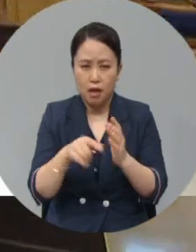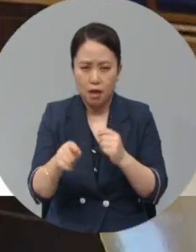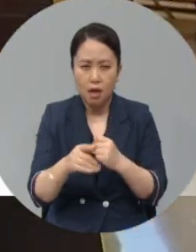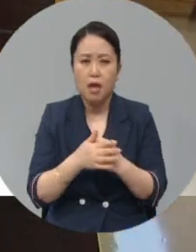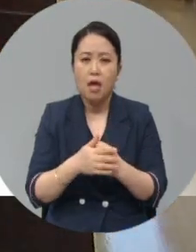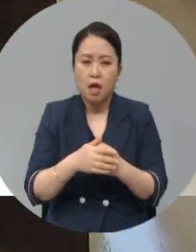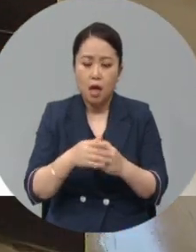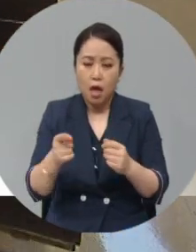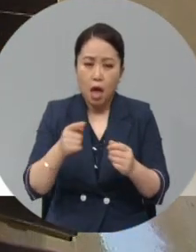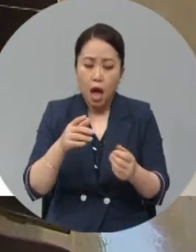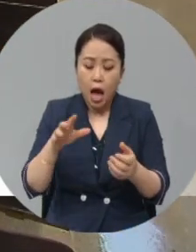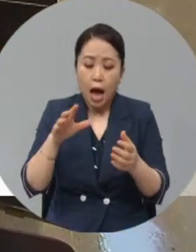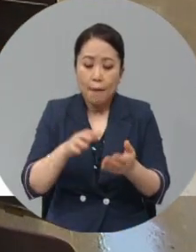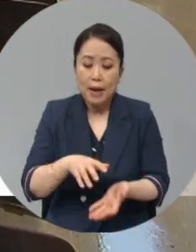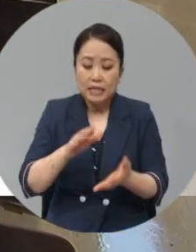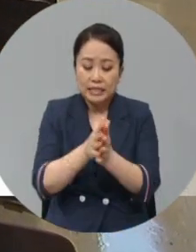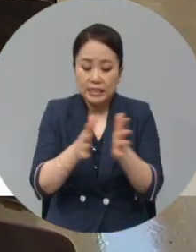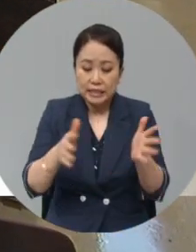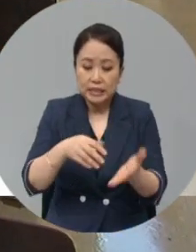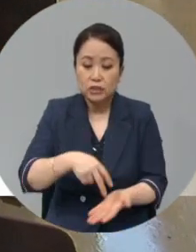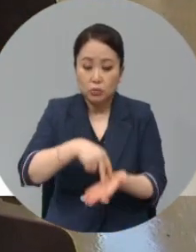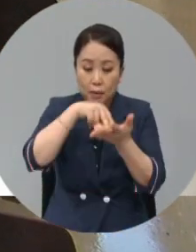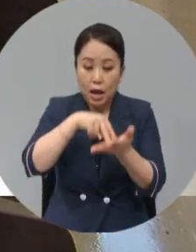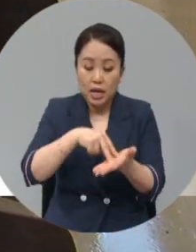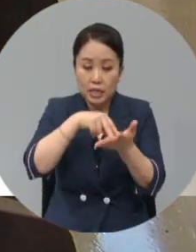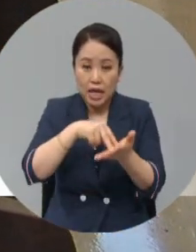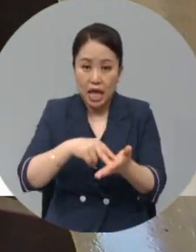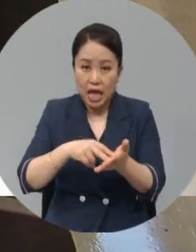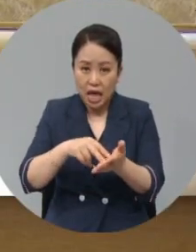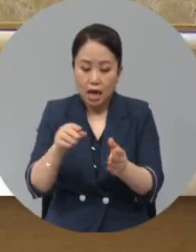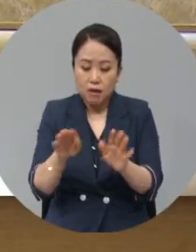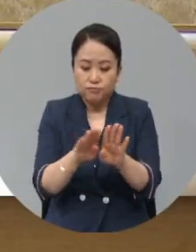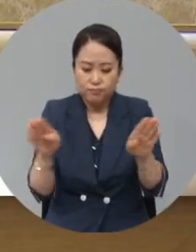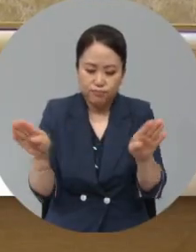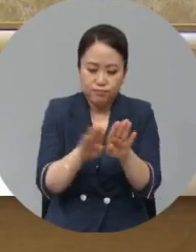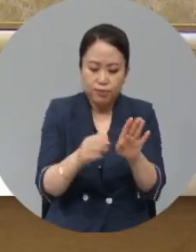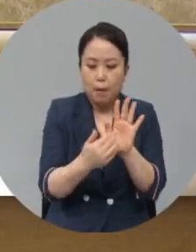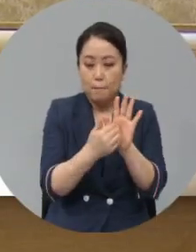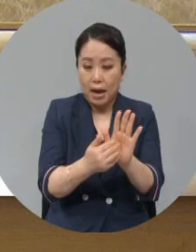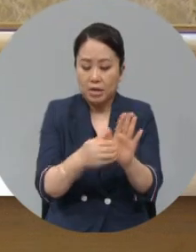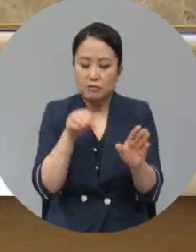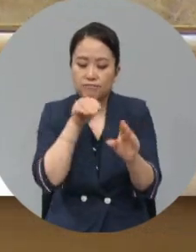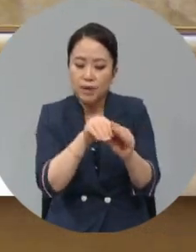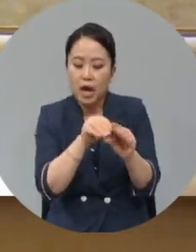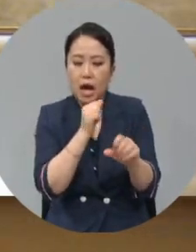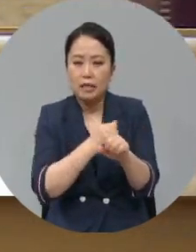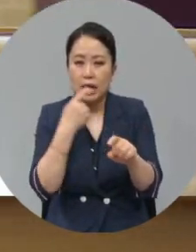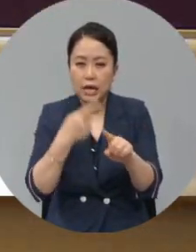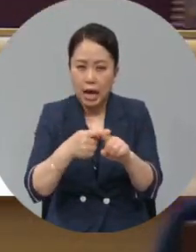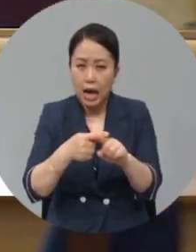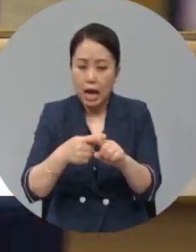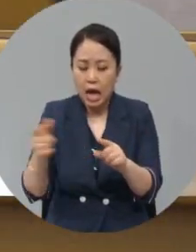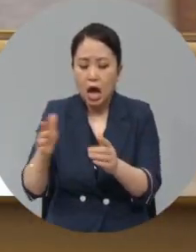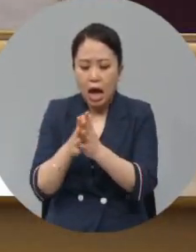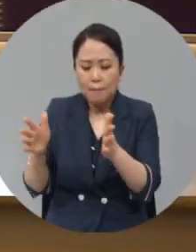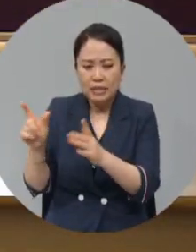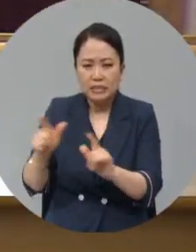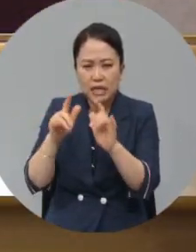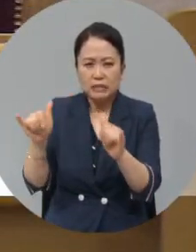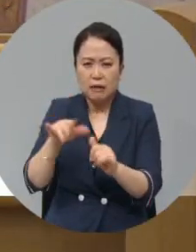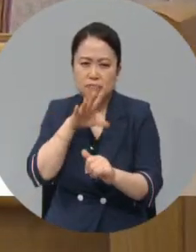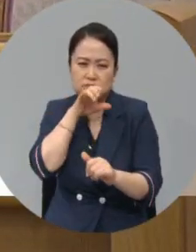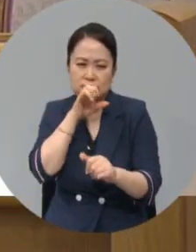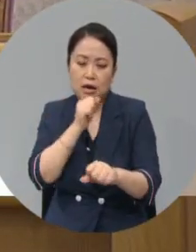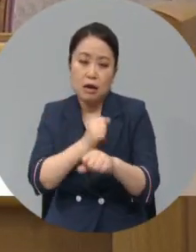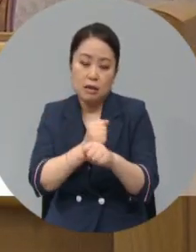승강기 문의 택배 상자를 끼워둔 채 물품을 배송하다 이에 항의하는 입주민의 어깨를 밀쳐 쓰러지게 해 숨지게 한 혐의로